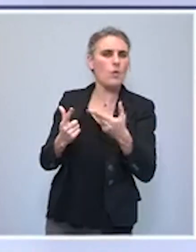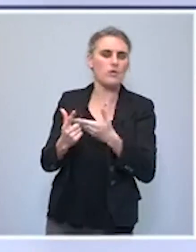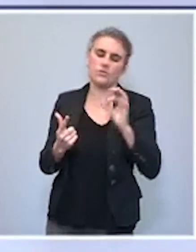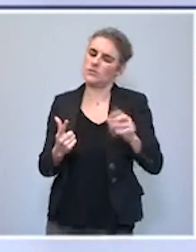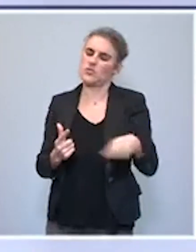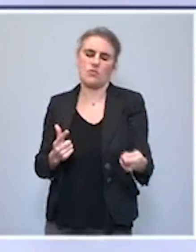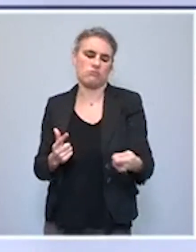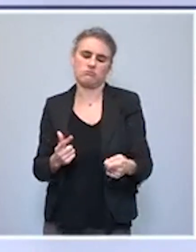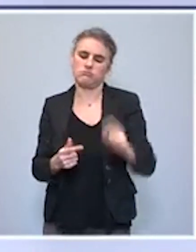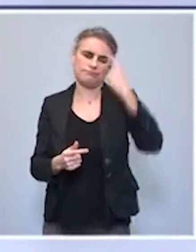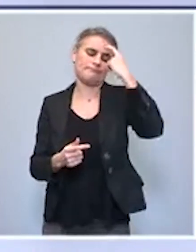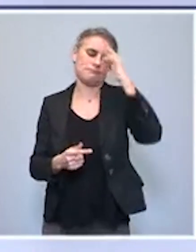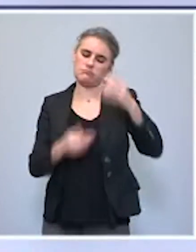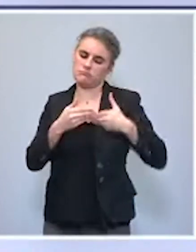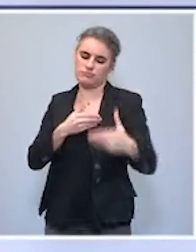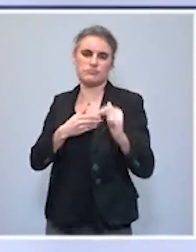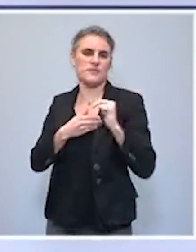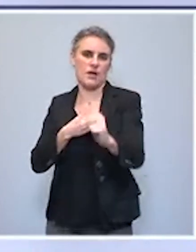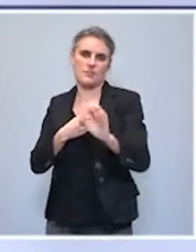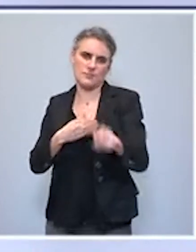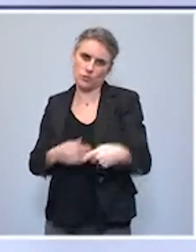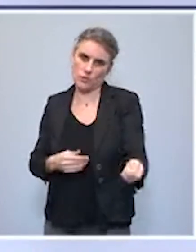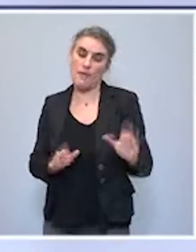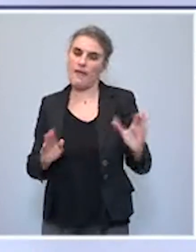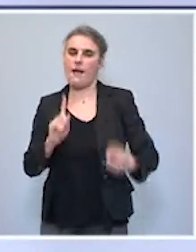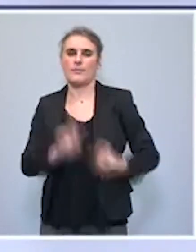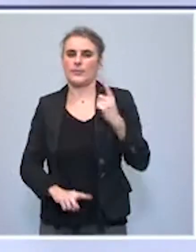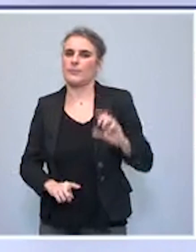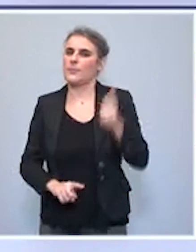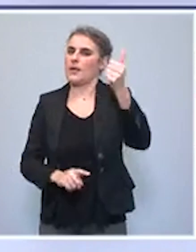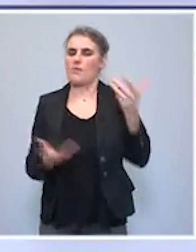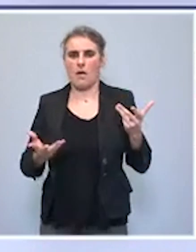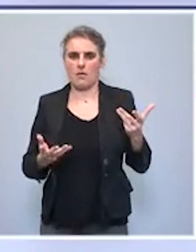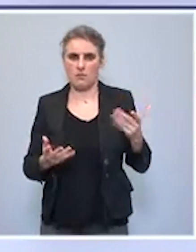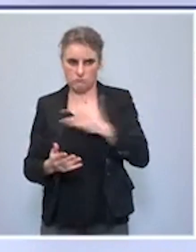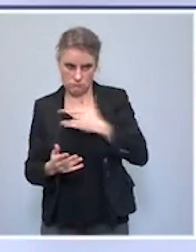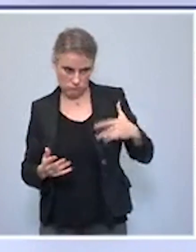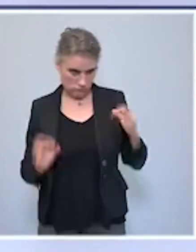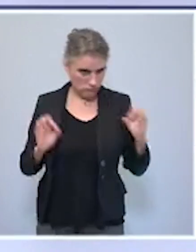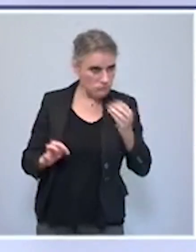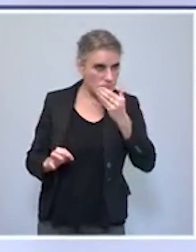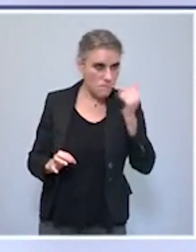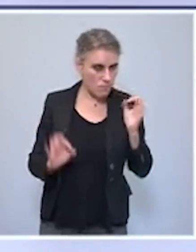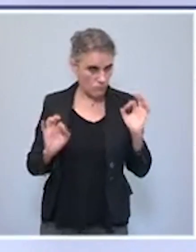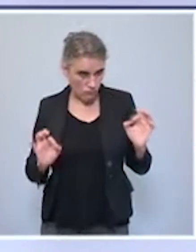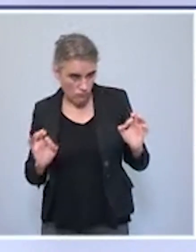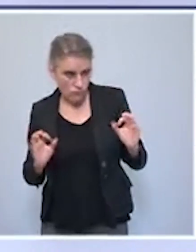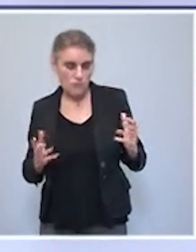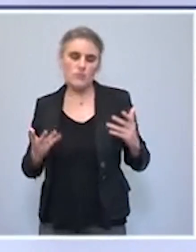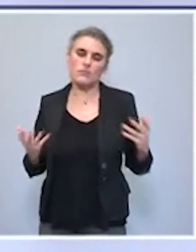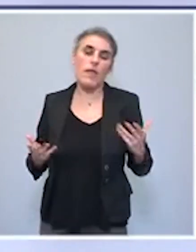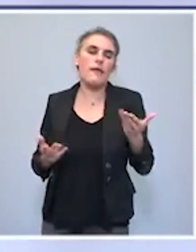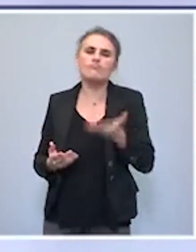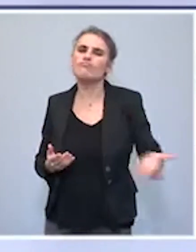reste évidemment à l'agenda de ce quinquennat dès lors que la situation sanitaire nous permettra de les reprendre. Mais je pense que les Français comprennent bien